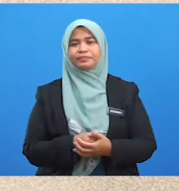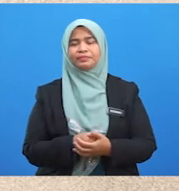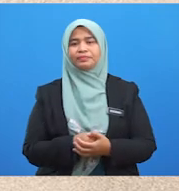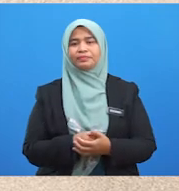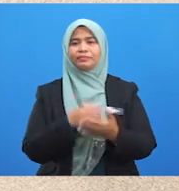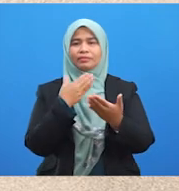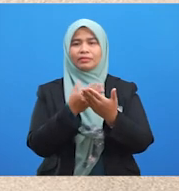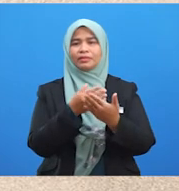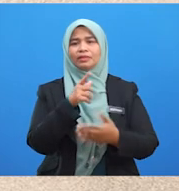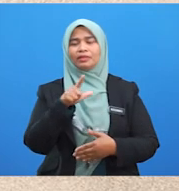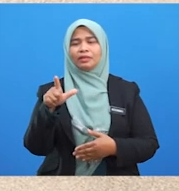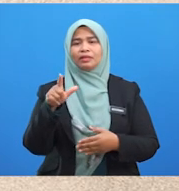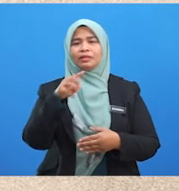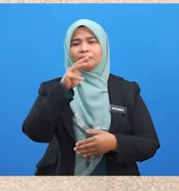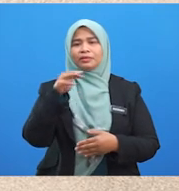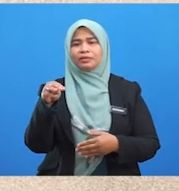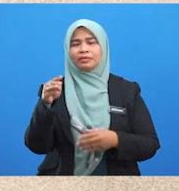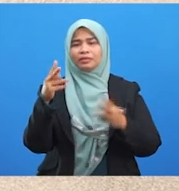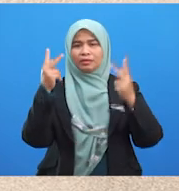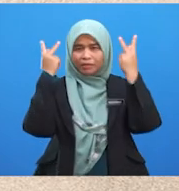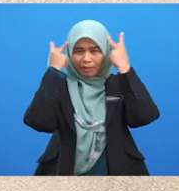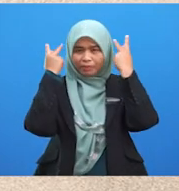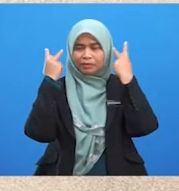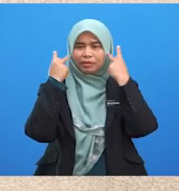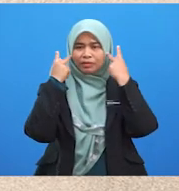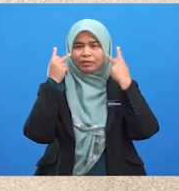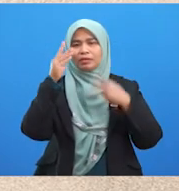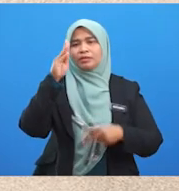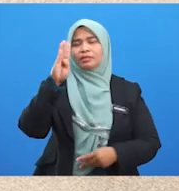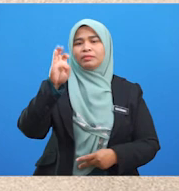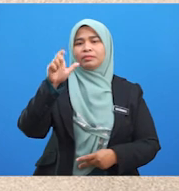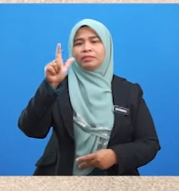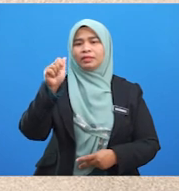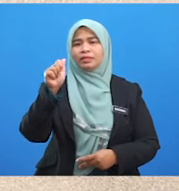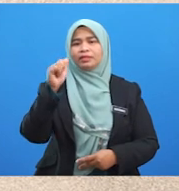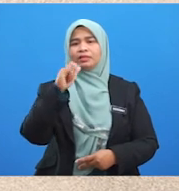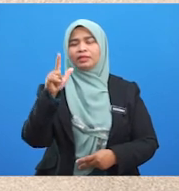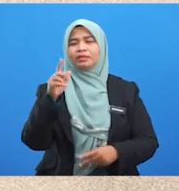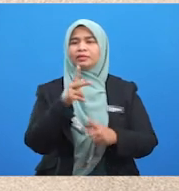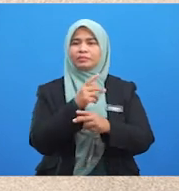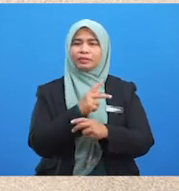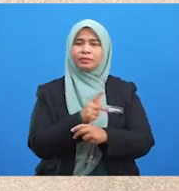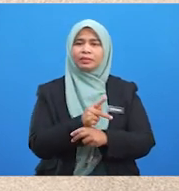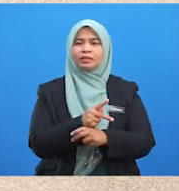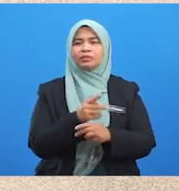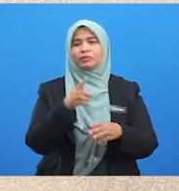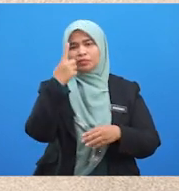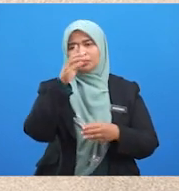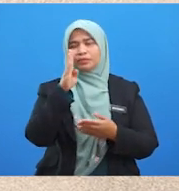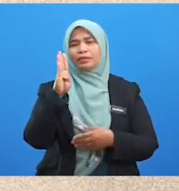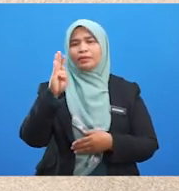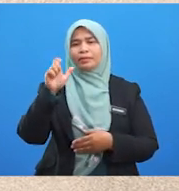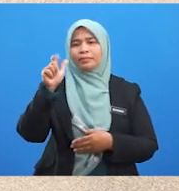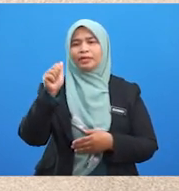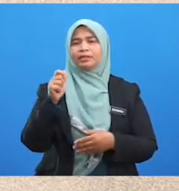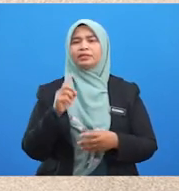Baiklah murid-murid, peguam bela adalah peguam yang berperanan membela kita apabila dicaj